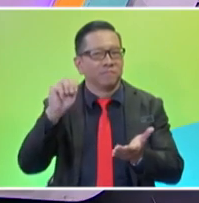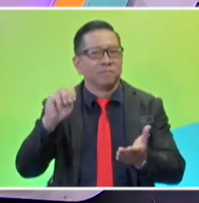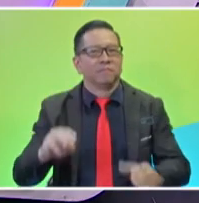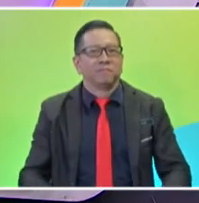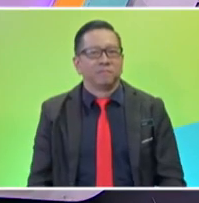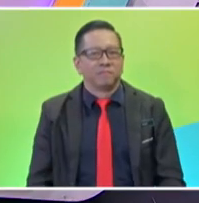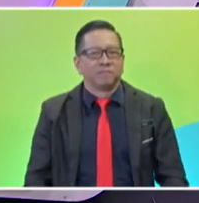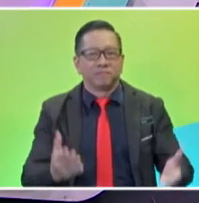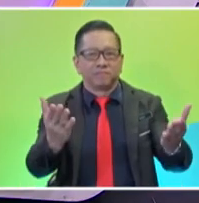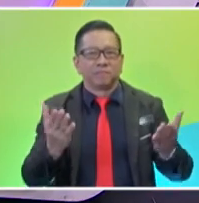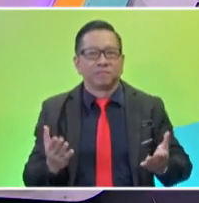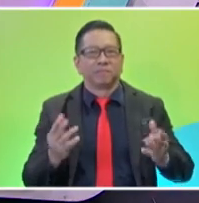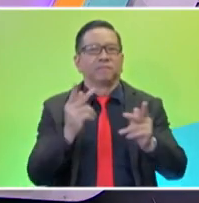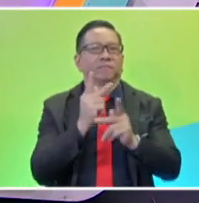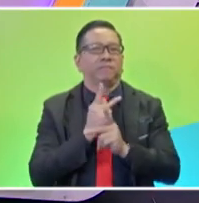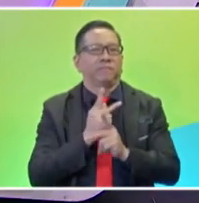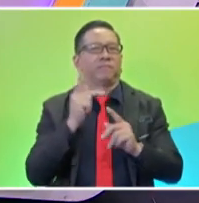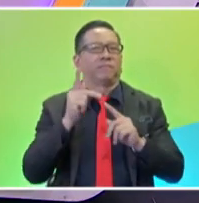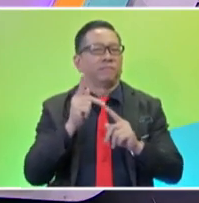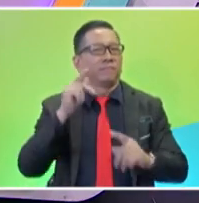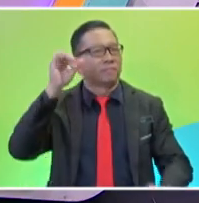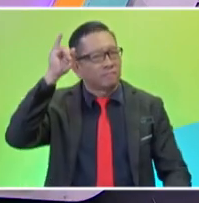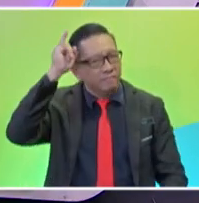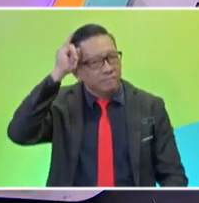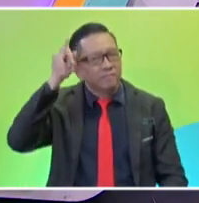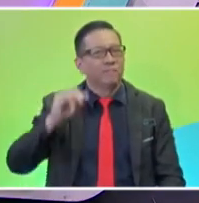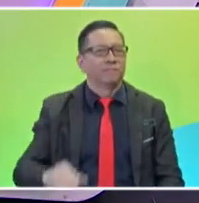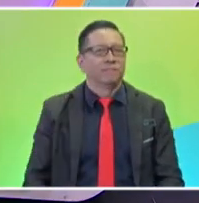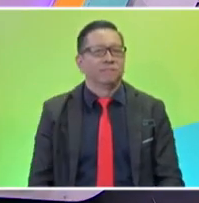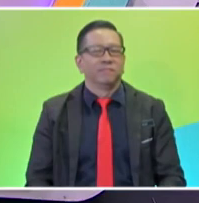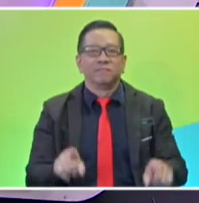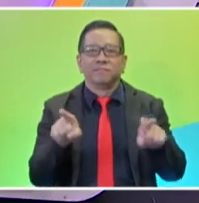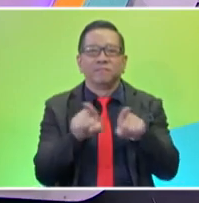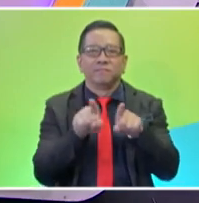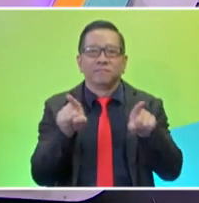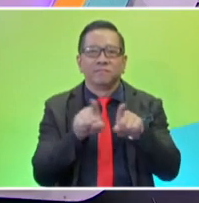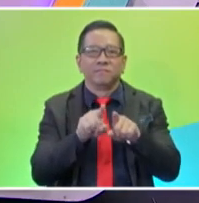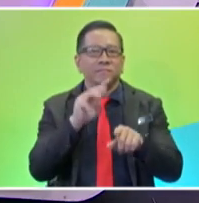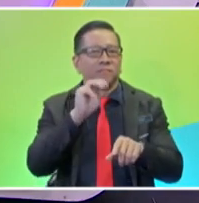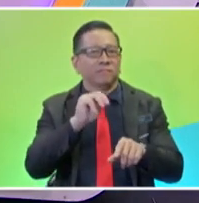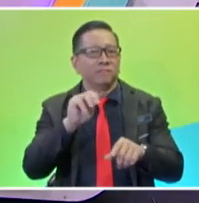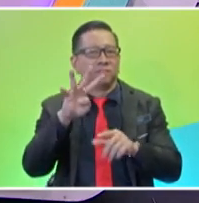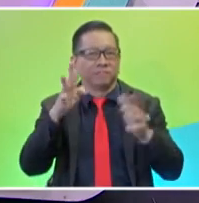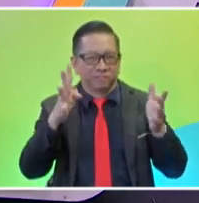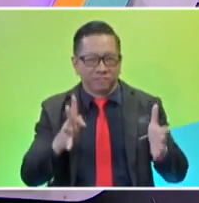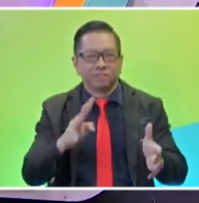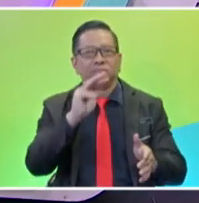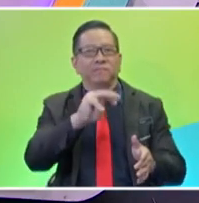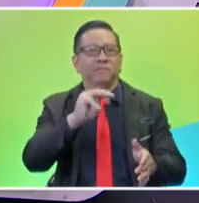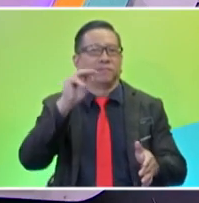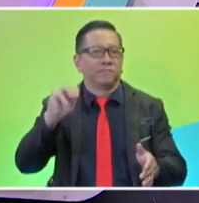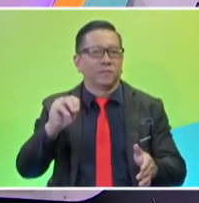Terima kasih awan irfannya bersama-sama dengan saya hari ini ada 4 orang pelajar